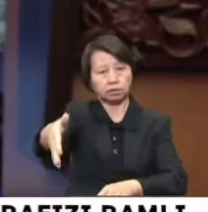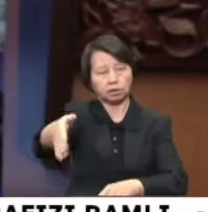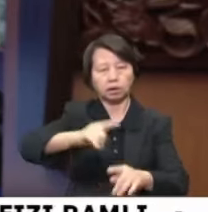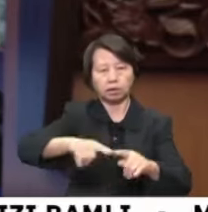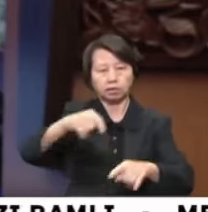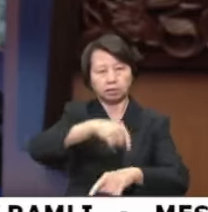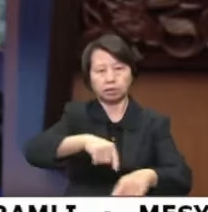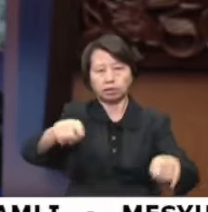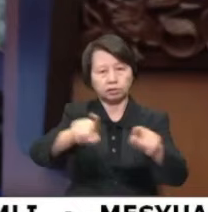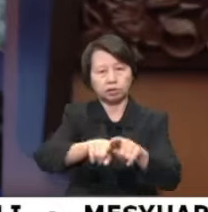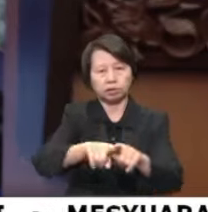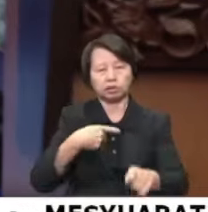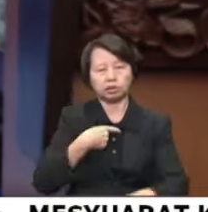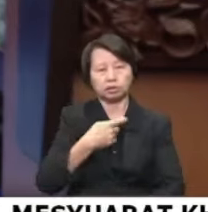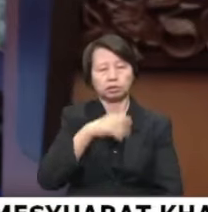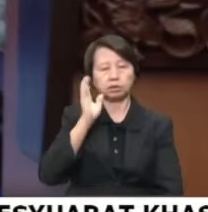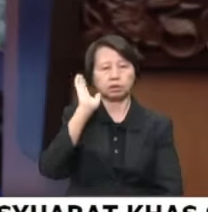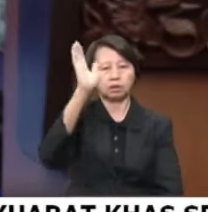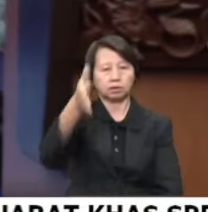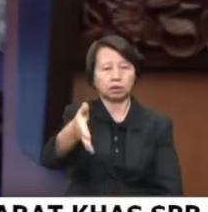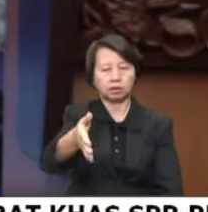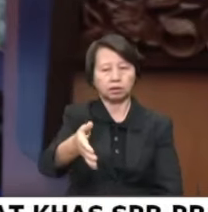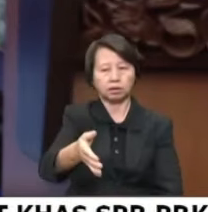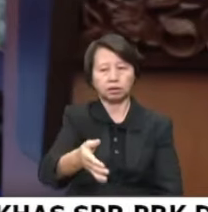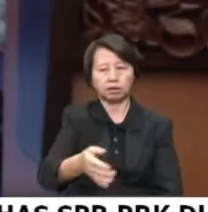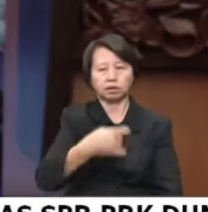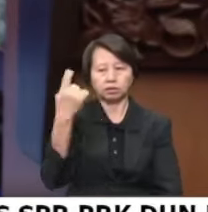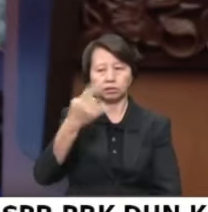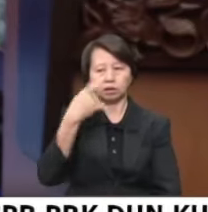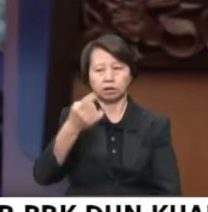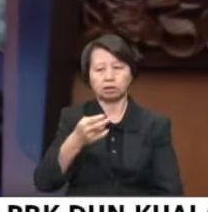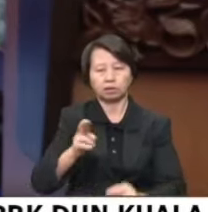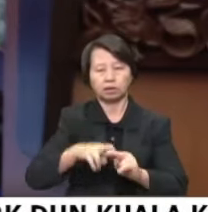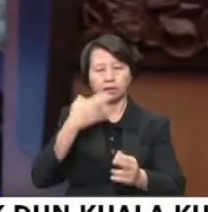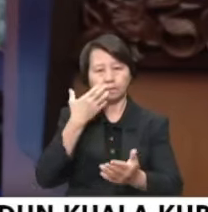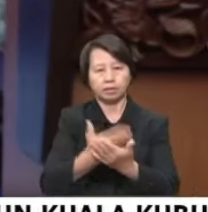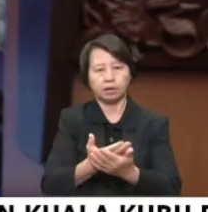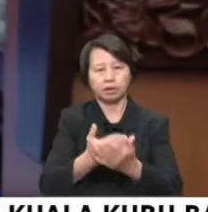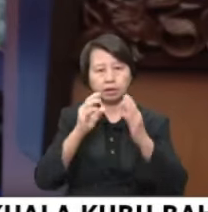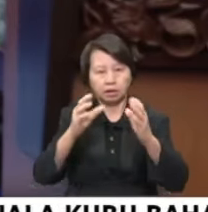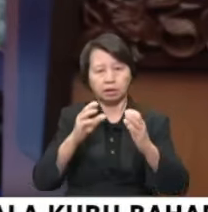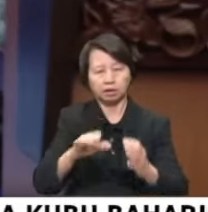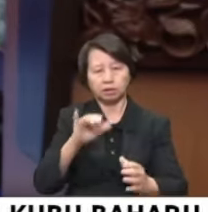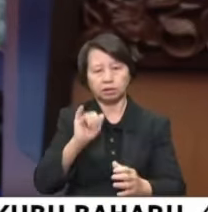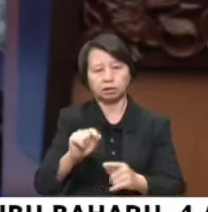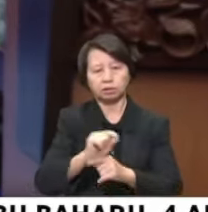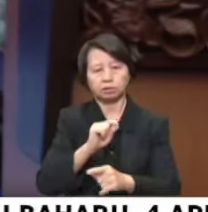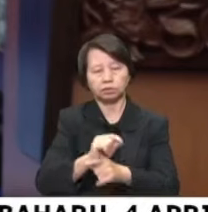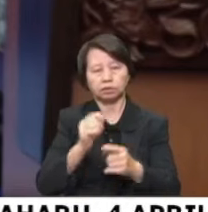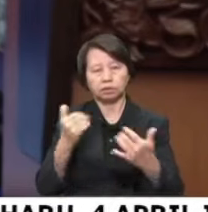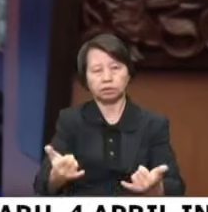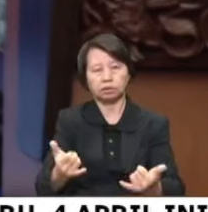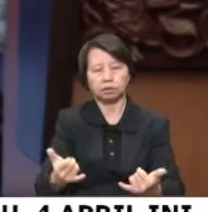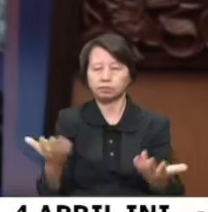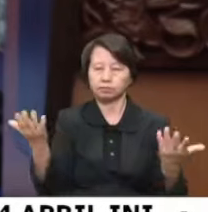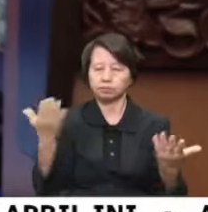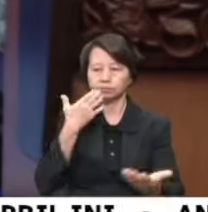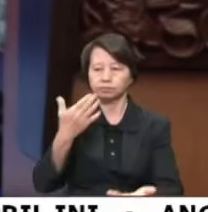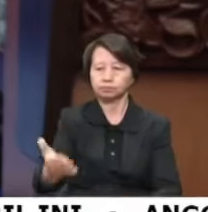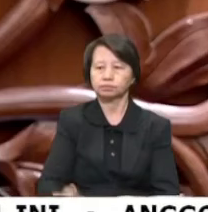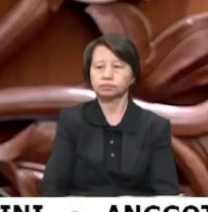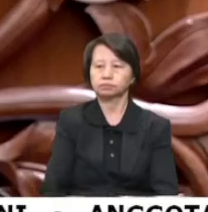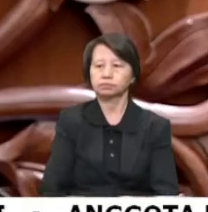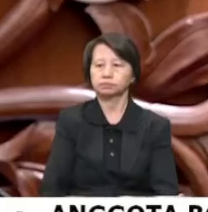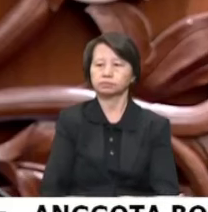pada masa yang sama, kita akan selalu menambahbaikkan kaedah yang digunakan sekarang. Sekian, terima kasih.